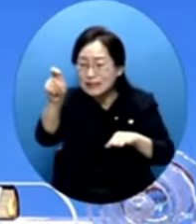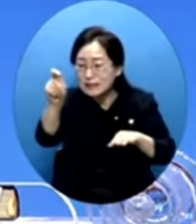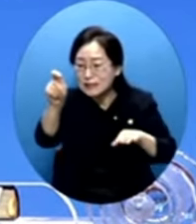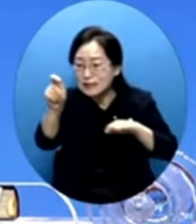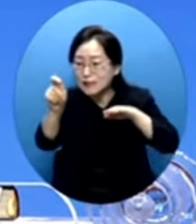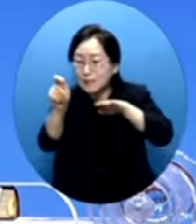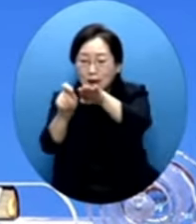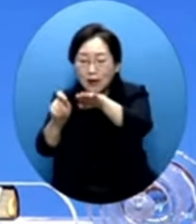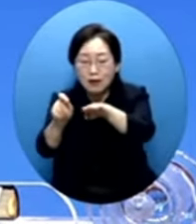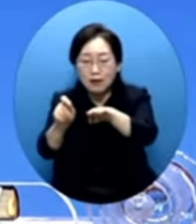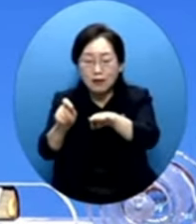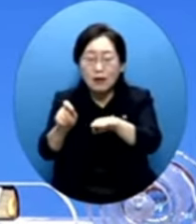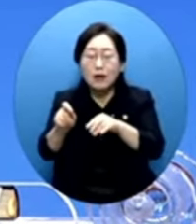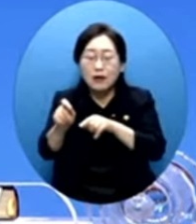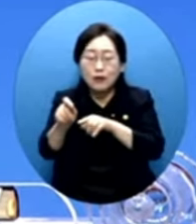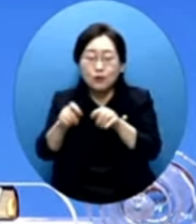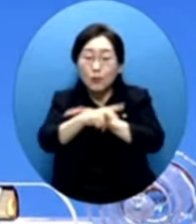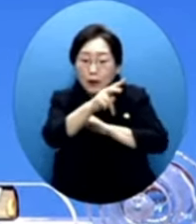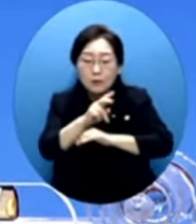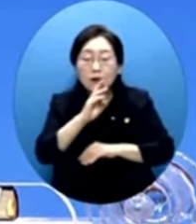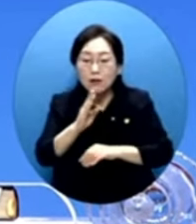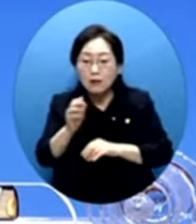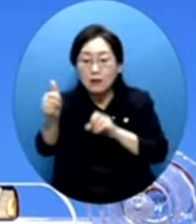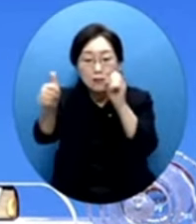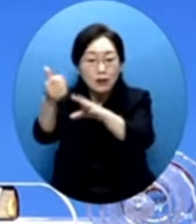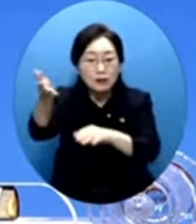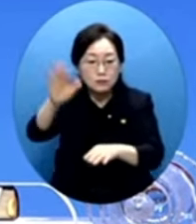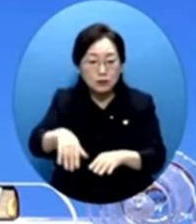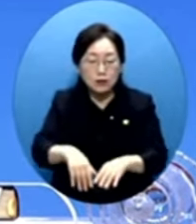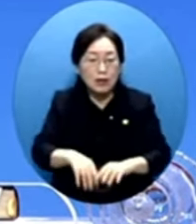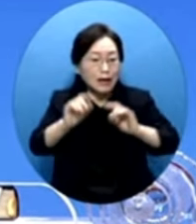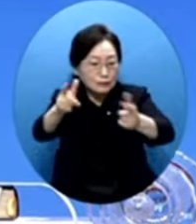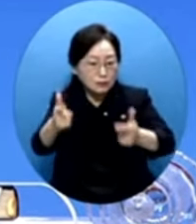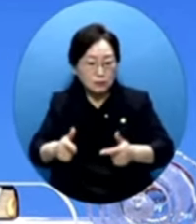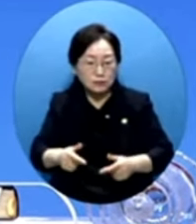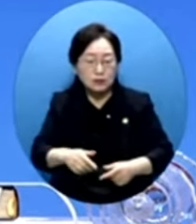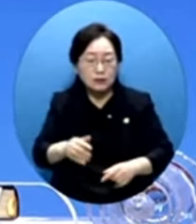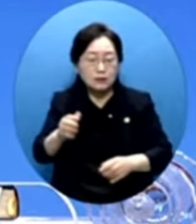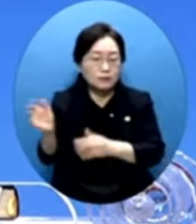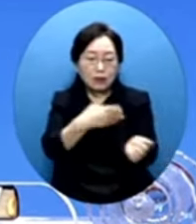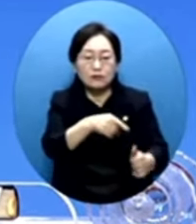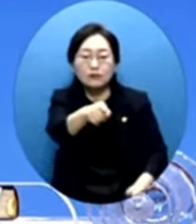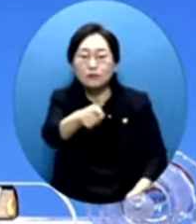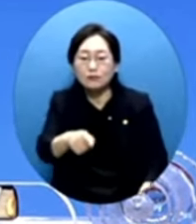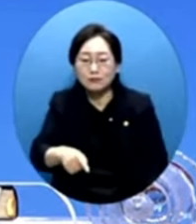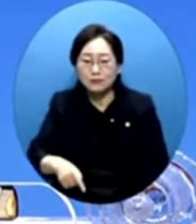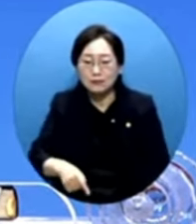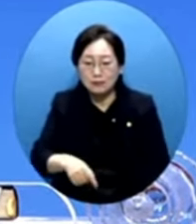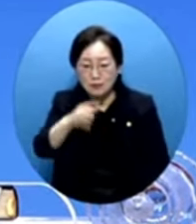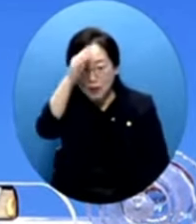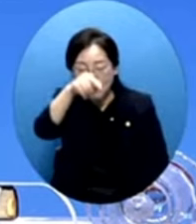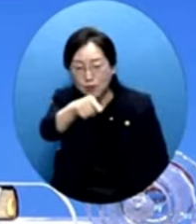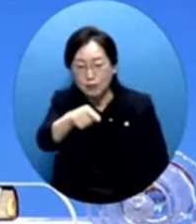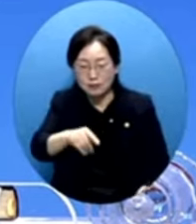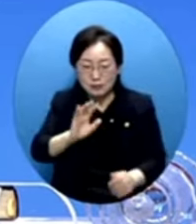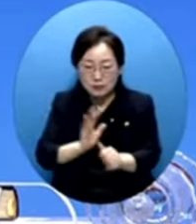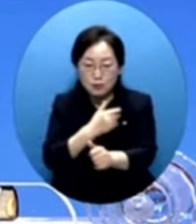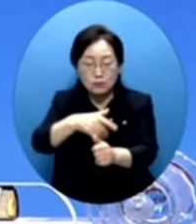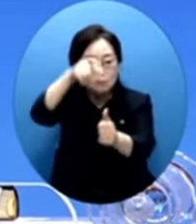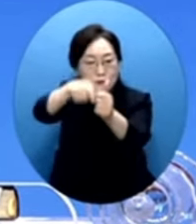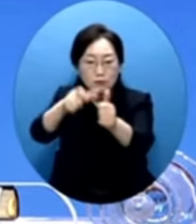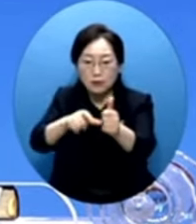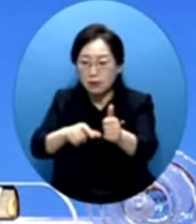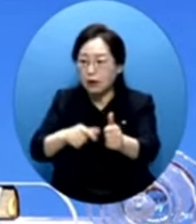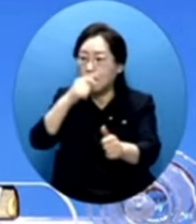어른말을 믿어주고 애들만 믿어주지 아니하고 뺑 손이라 그래 가지고 감옥에 집어넣습니다 기가 막게